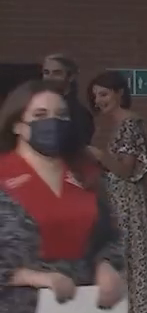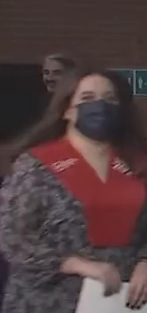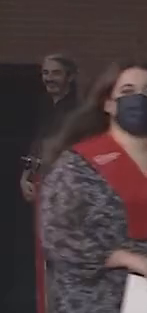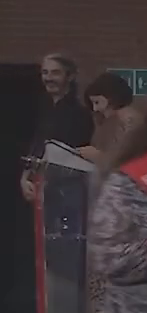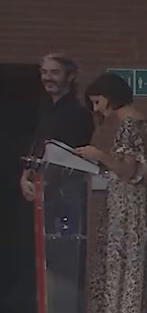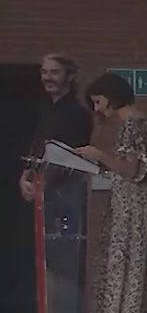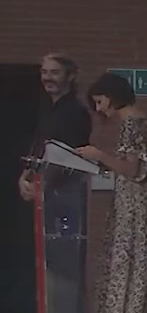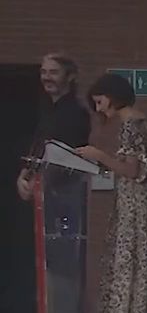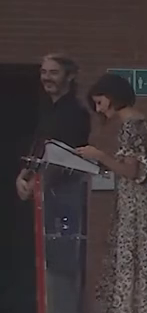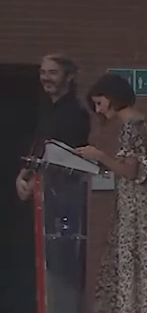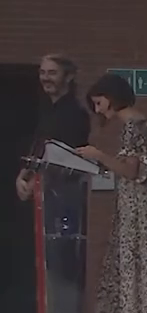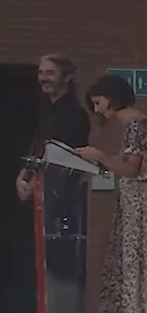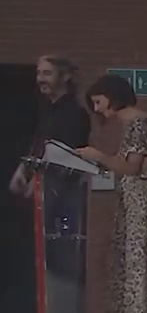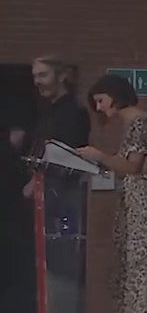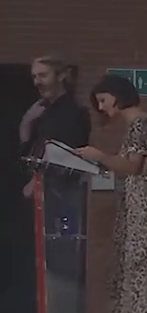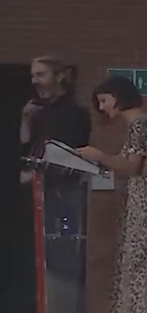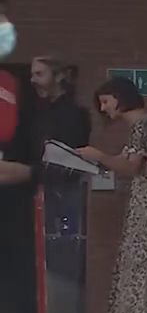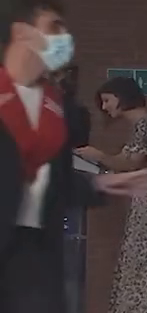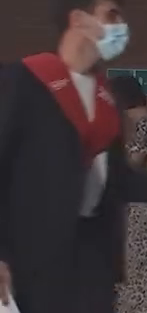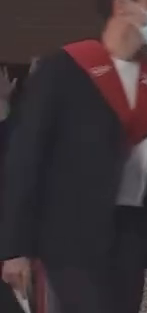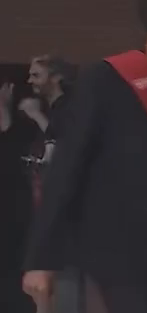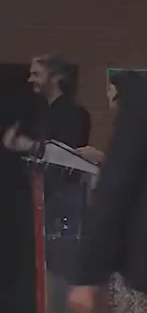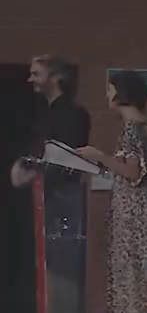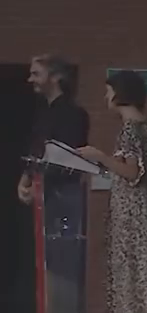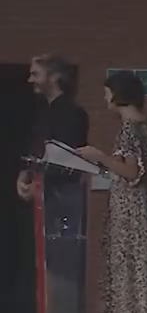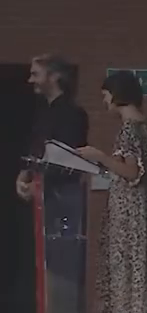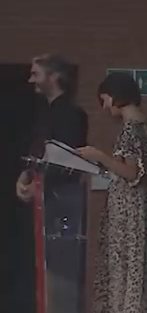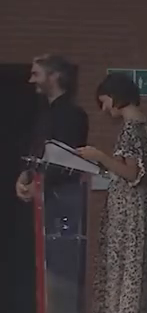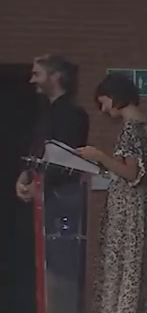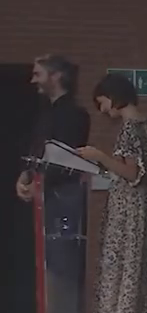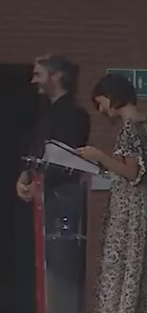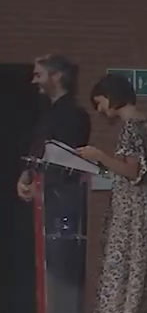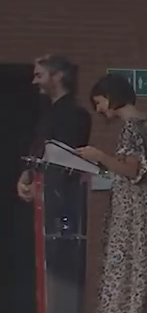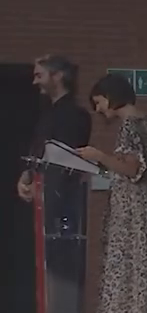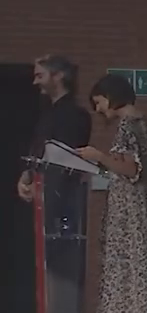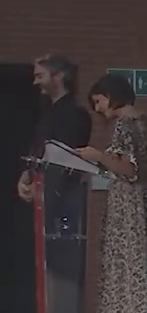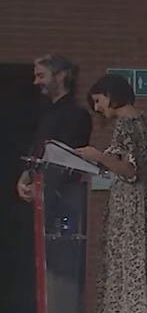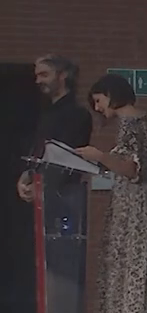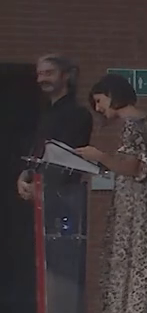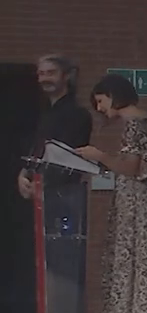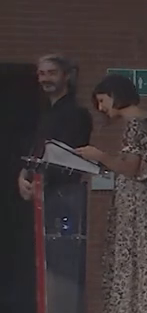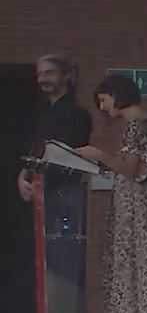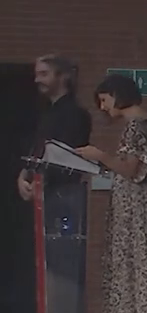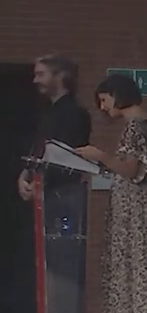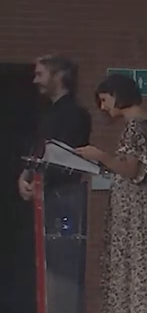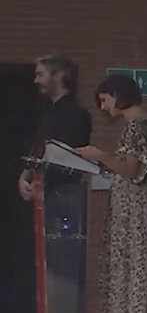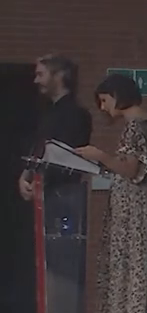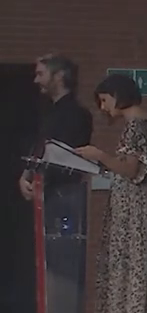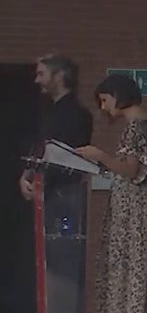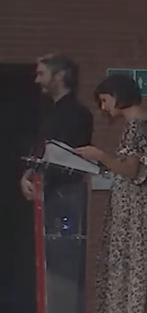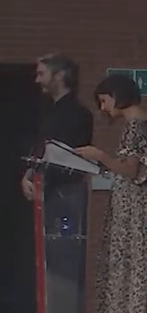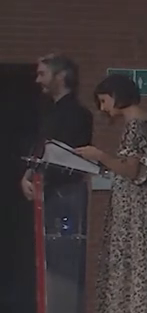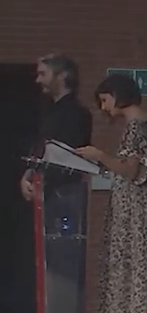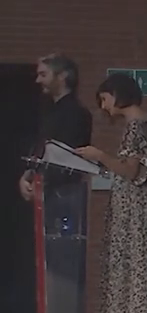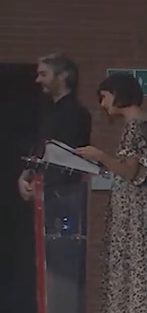portat la claca, eh, Jordi? La Julieta Andrea Delgado Díez. La Míriam Elalami